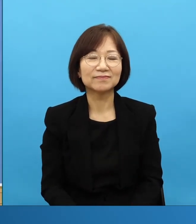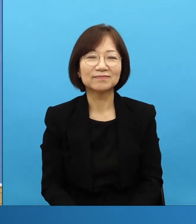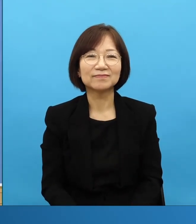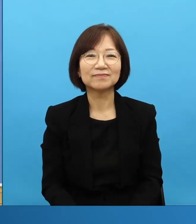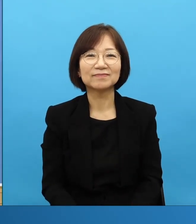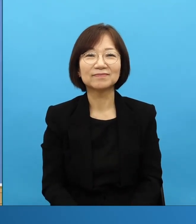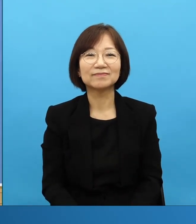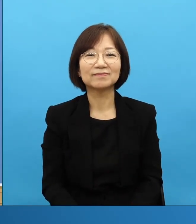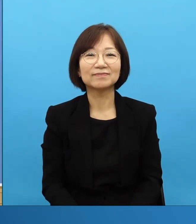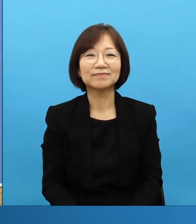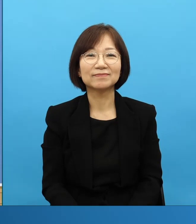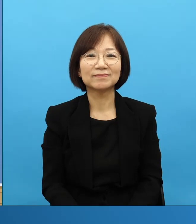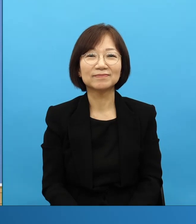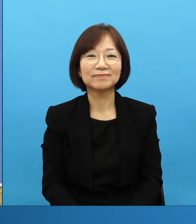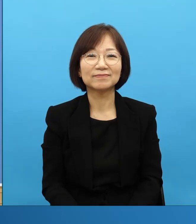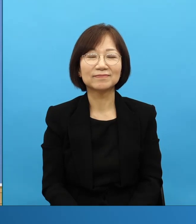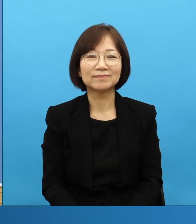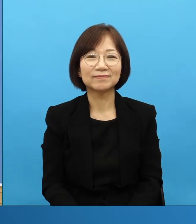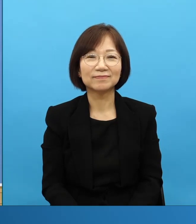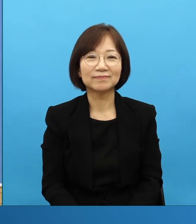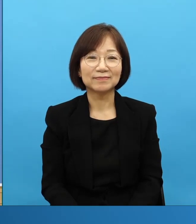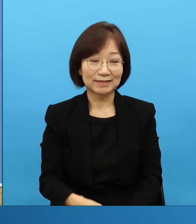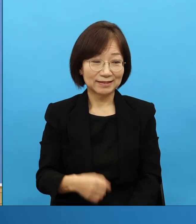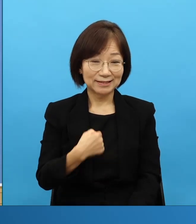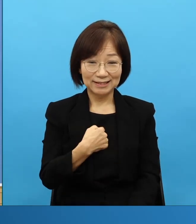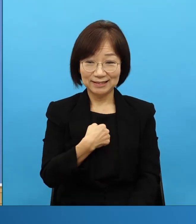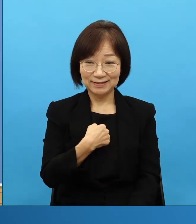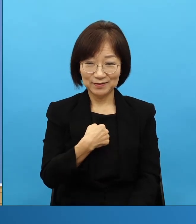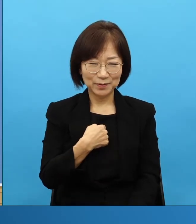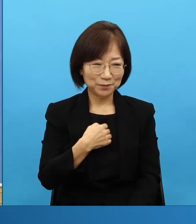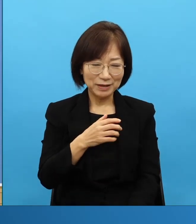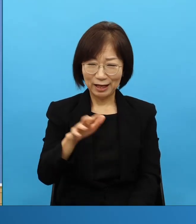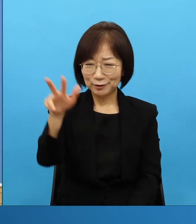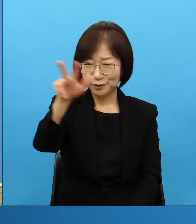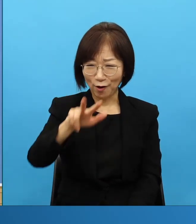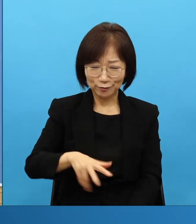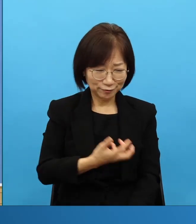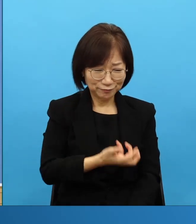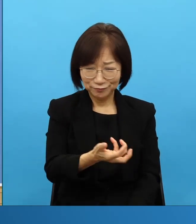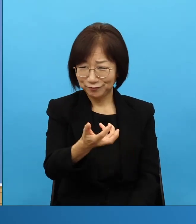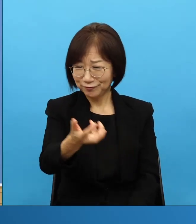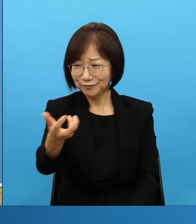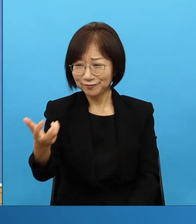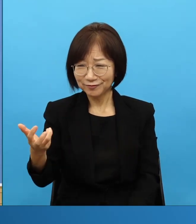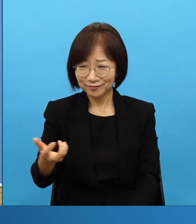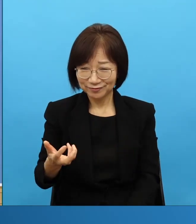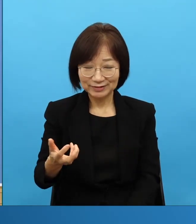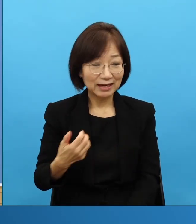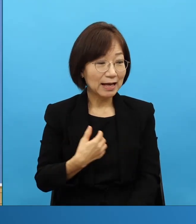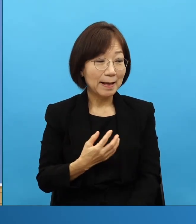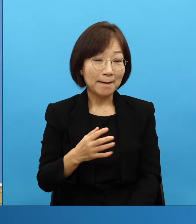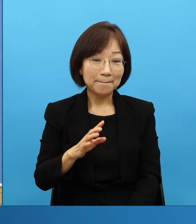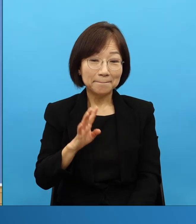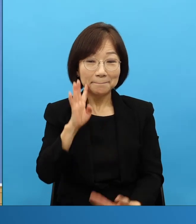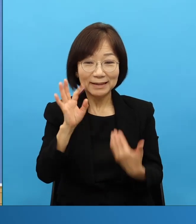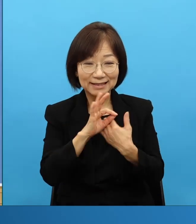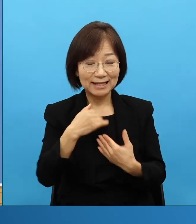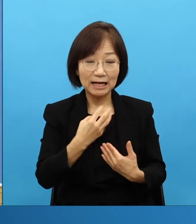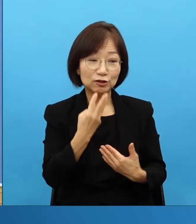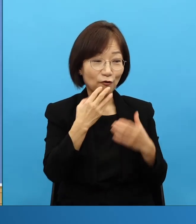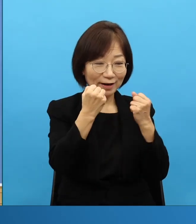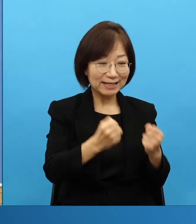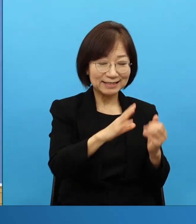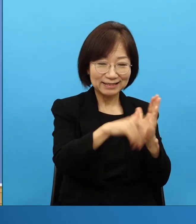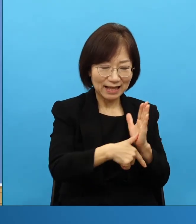constantly asked me. 또 나 전국 다니잖아. 서울에 있는 동안에 그래서 만나서 얘기하려면 시간을 정해야 된단 말이에요. And I'm always traveling here throughout